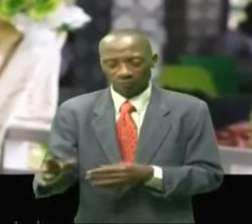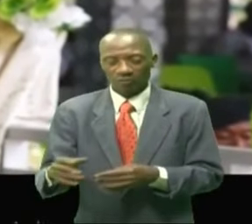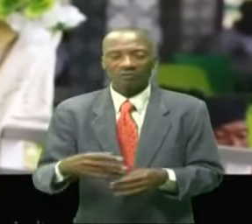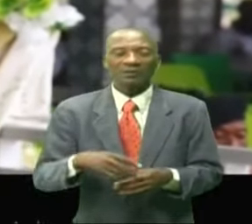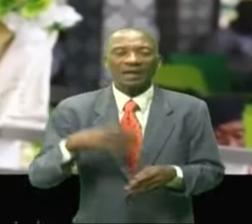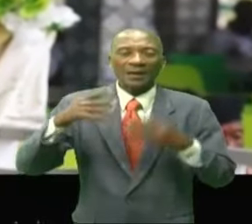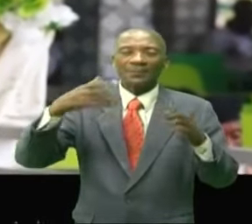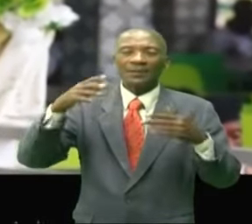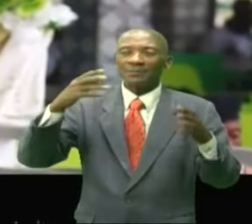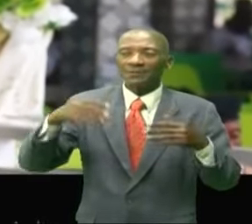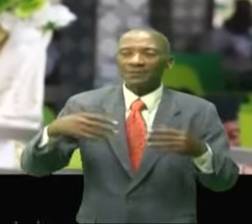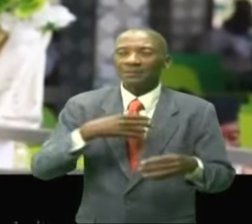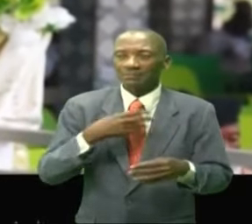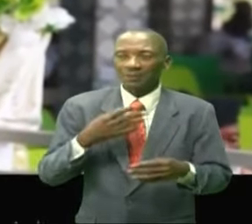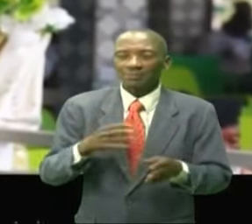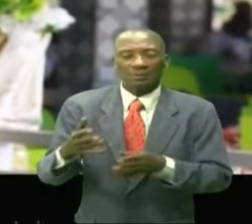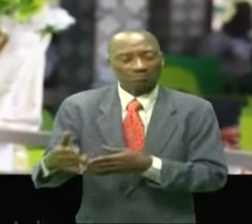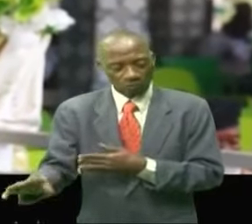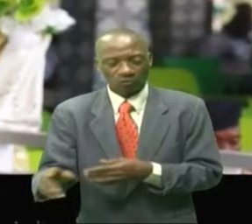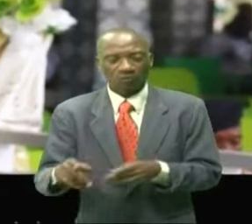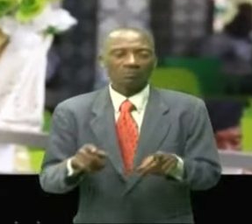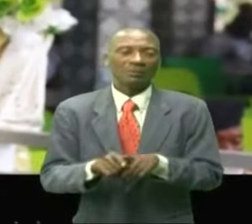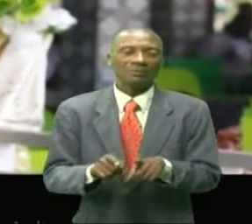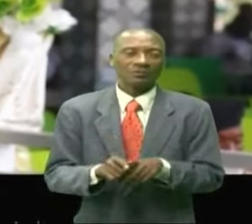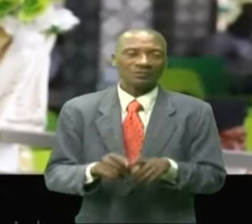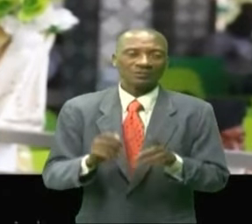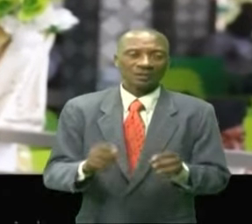gardé leur joie.